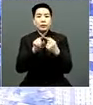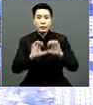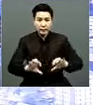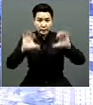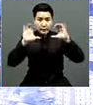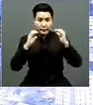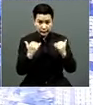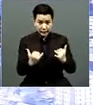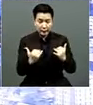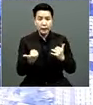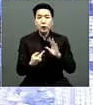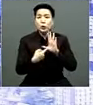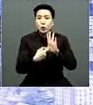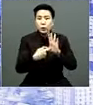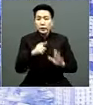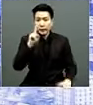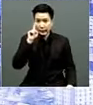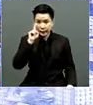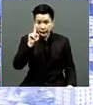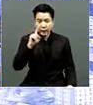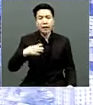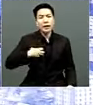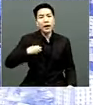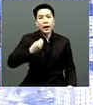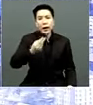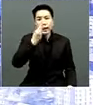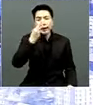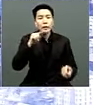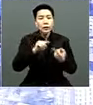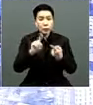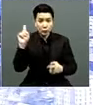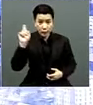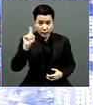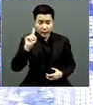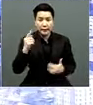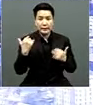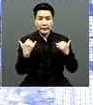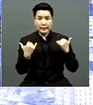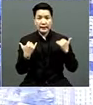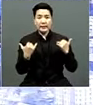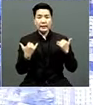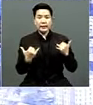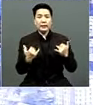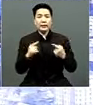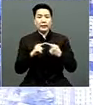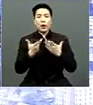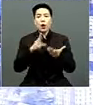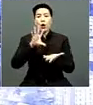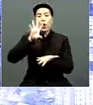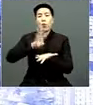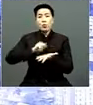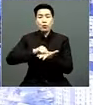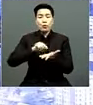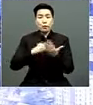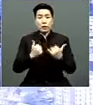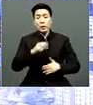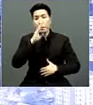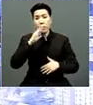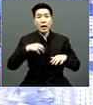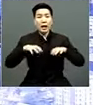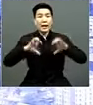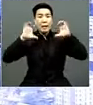ครับตัวอย่างอันนึงที่ท่านอยากจะได้ให้เห็นก็คือการคาดการนะครับข้อมูลว่าถ้ารัฐ